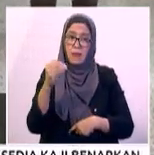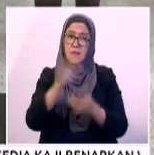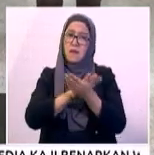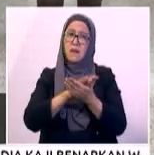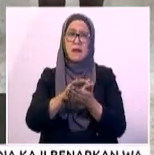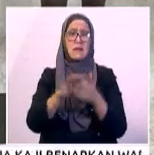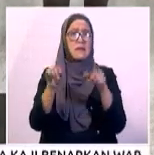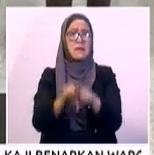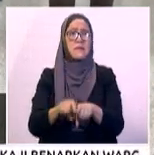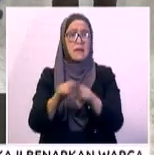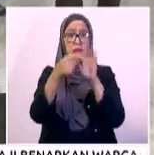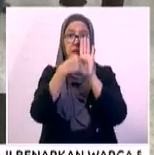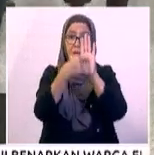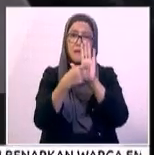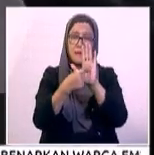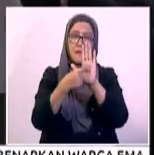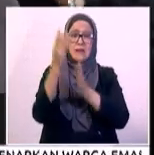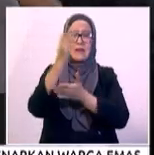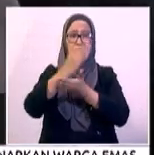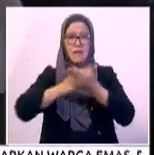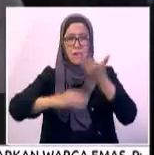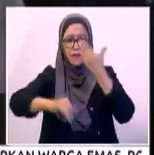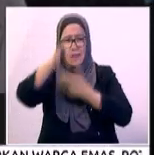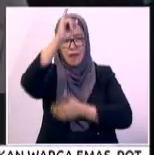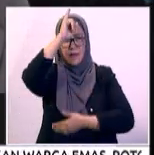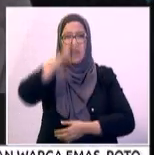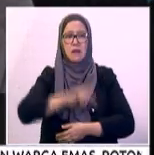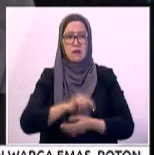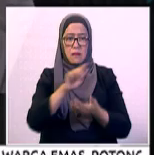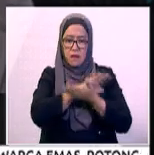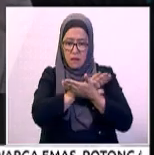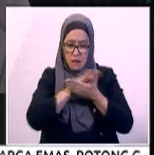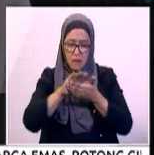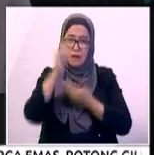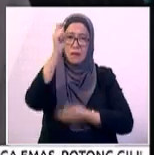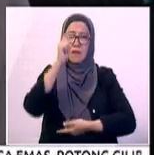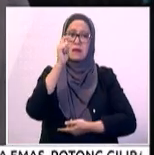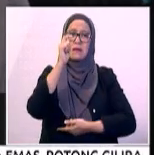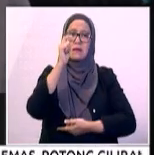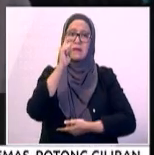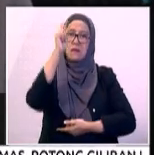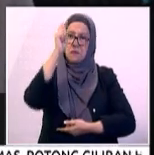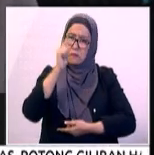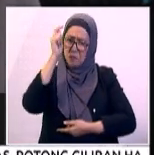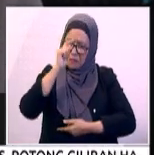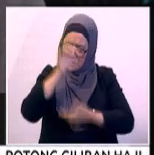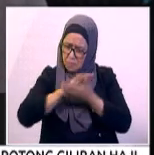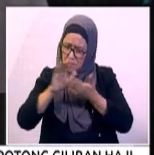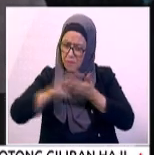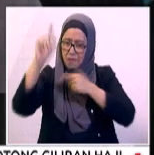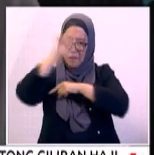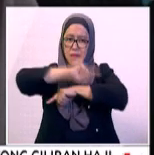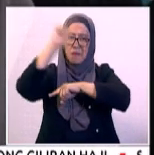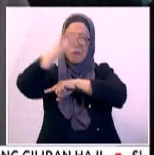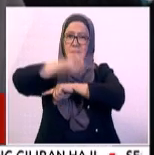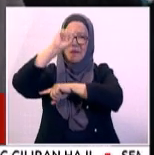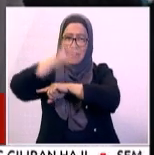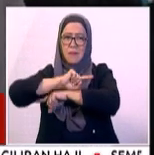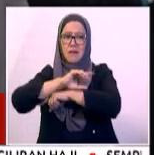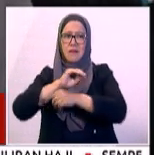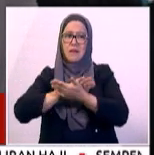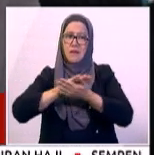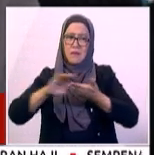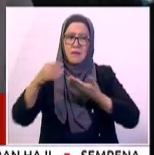sebagai sebahagian daripada iman. Kemas-kemas bilik apa semua, tanda semua kena bersih setiap hari. Sampah sarap